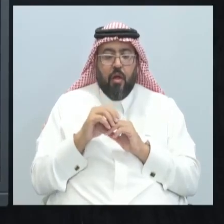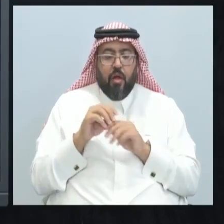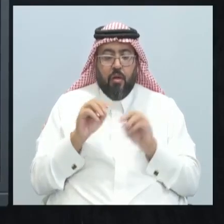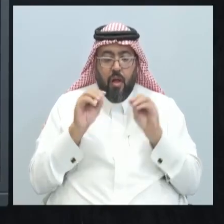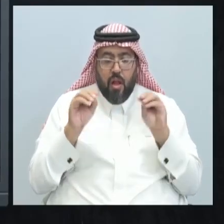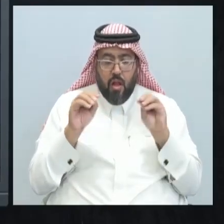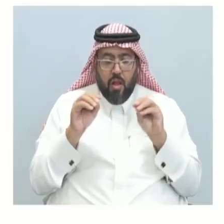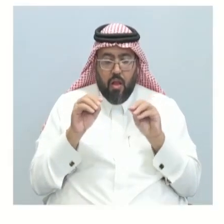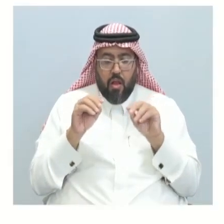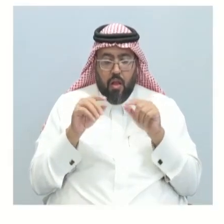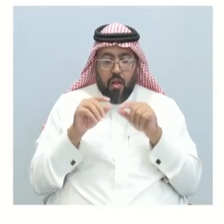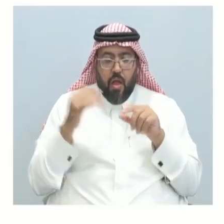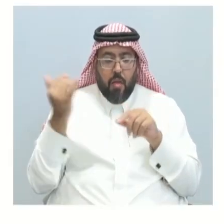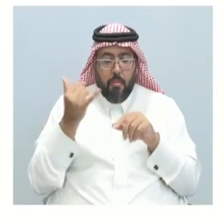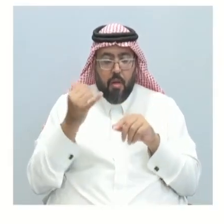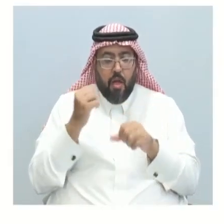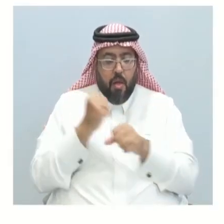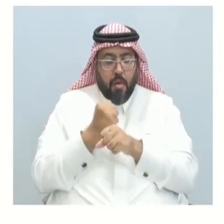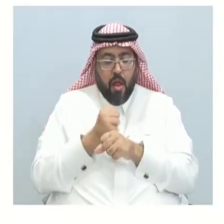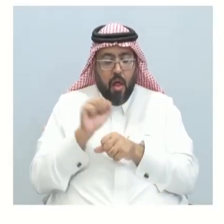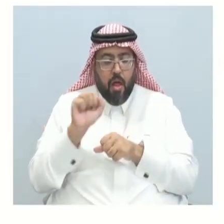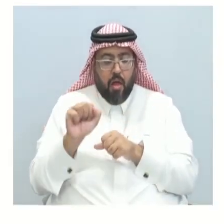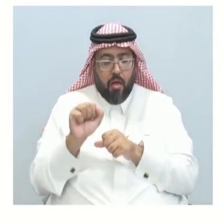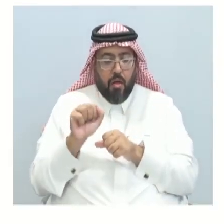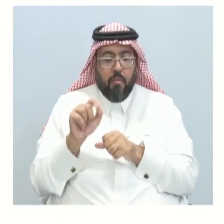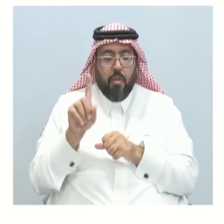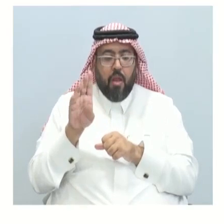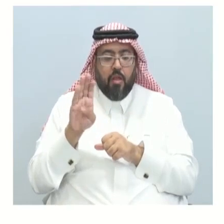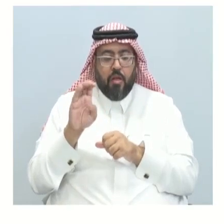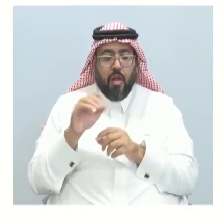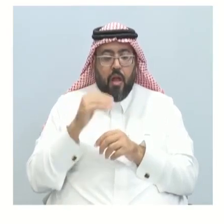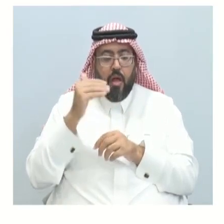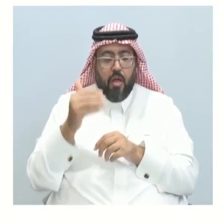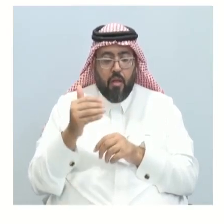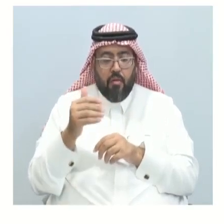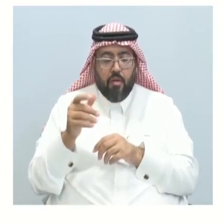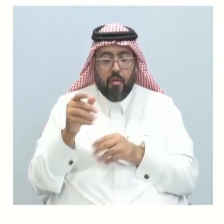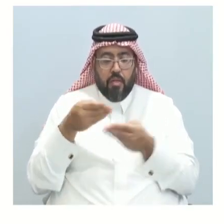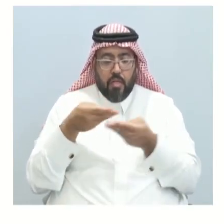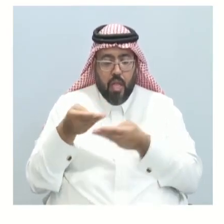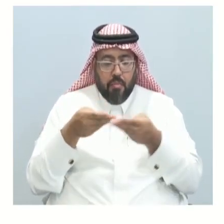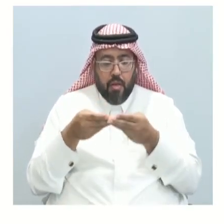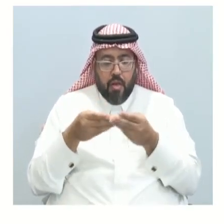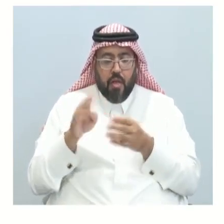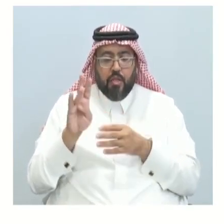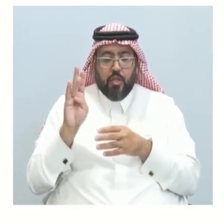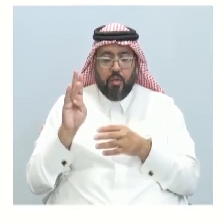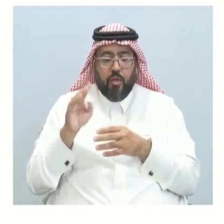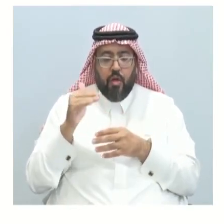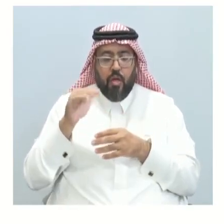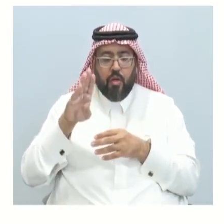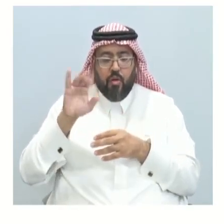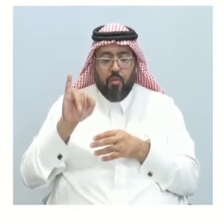اشاره الى اهميه القيام بحقوقها بل جعل الخيريه في حسن معامله الزوجه فقال